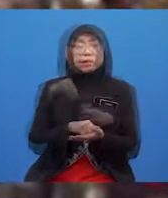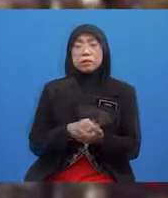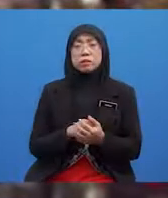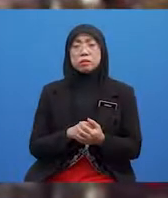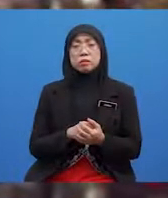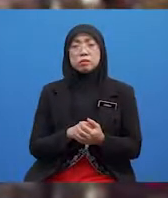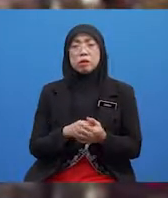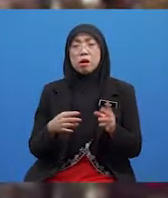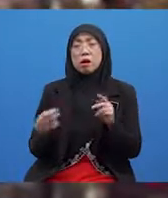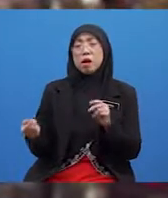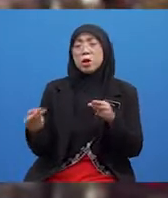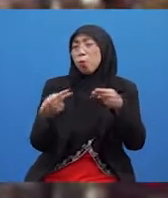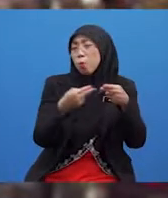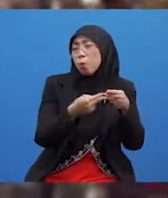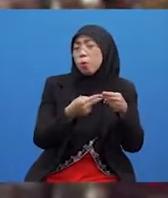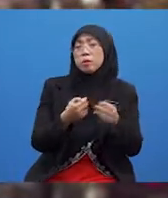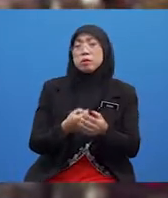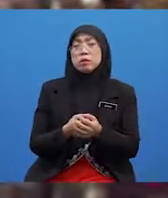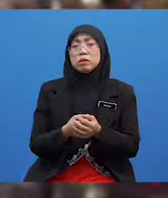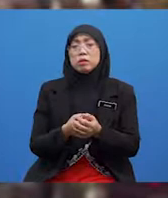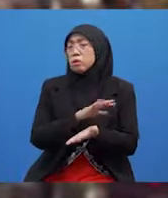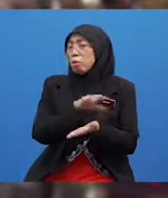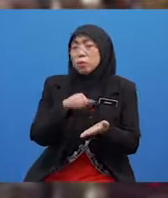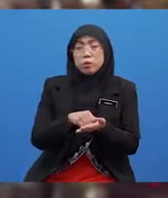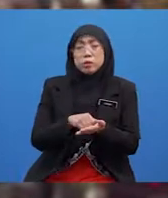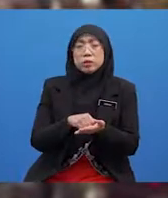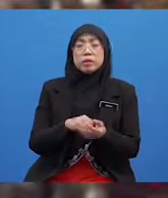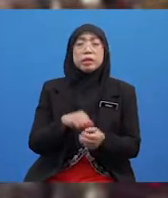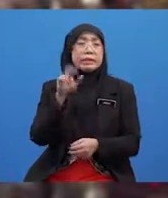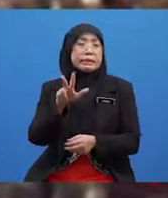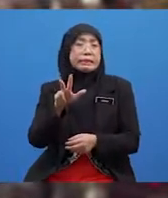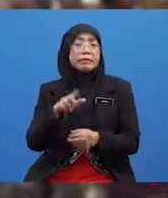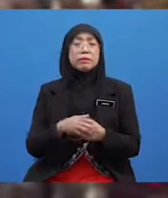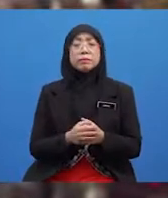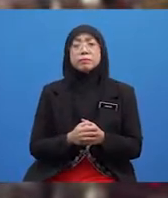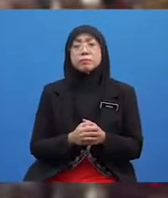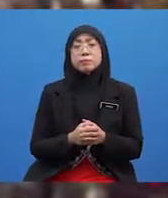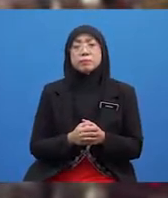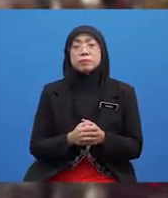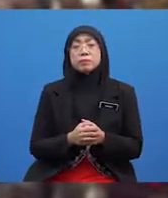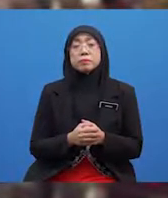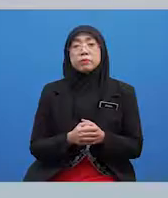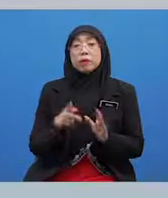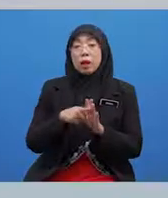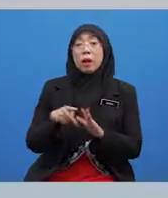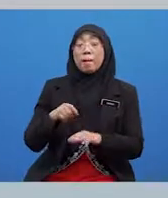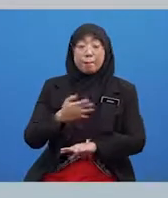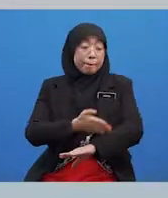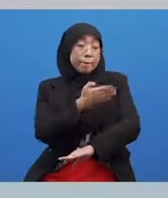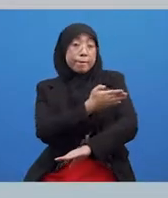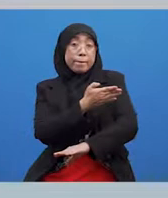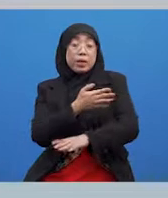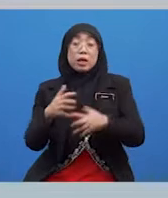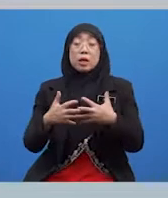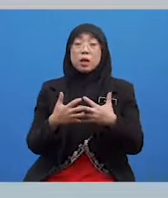kita kurang fleksibel untuk aktiviti-aktiviti fizikal. Akhir sekali,